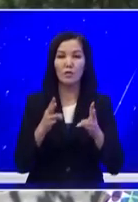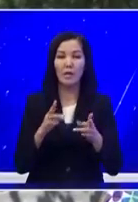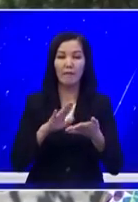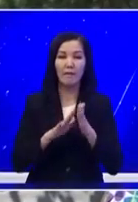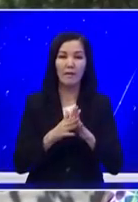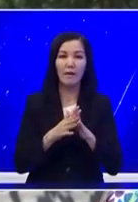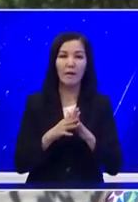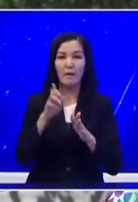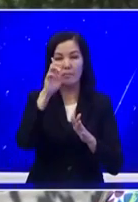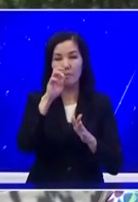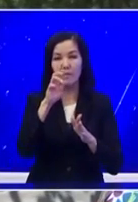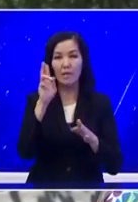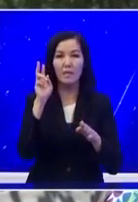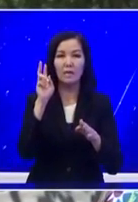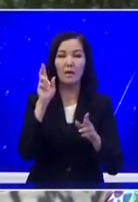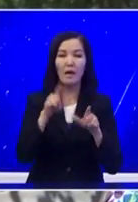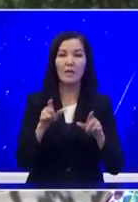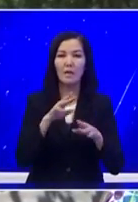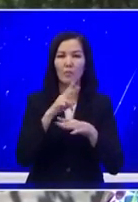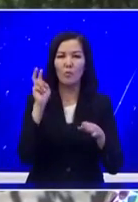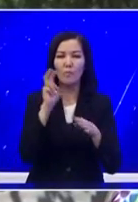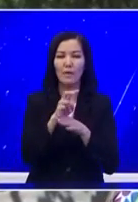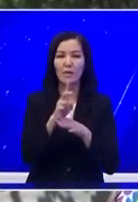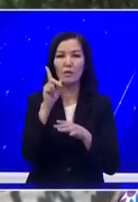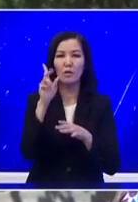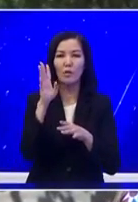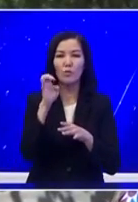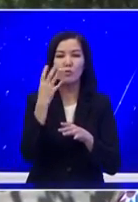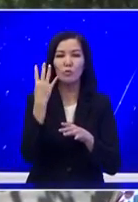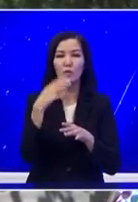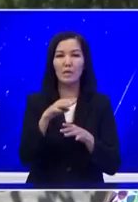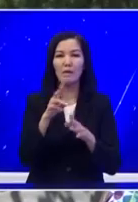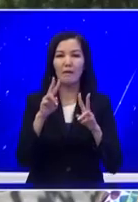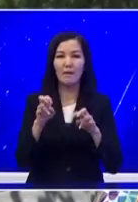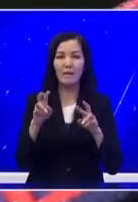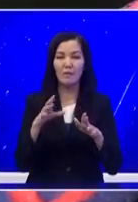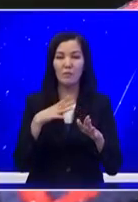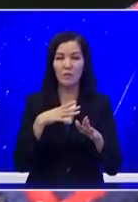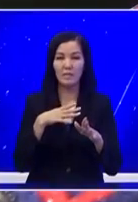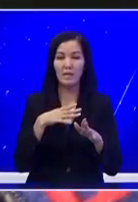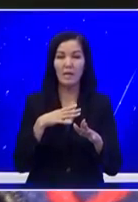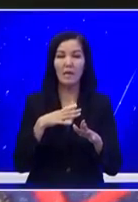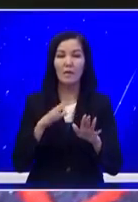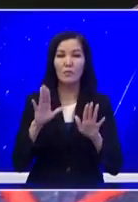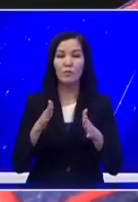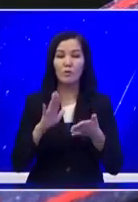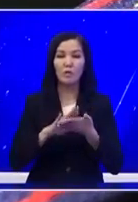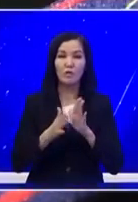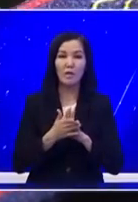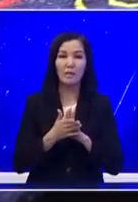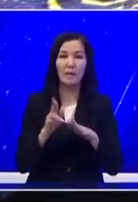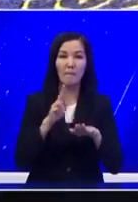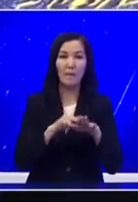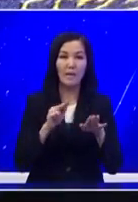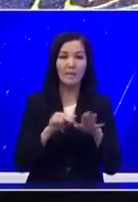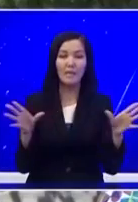қор аумағында адам көп барар жерлерге 440 рейт өтті. Жеті ай ішінде төтенше жағдай департамент қызметкерлері жергілікті полициямен